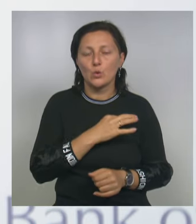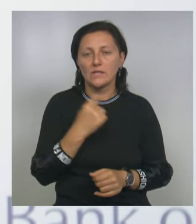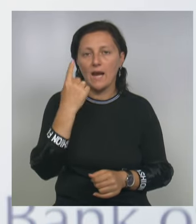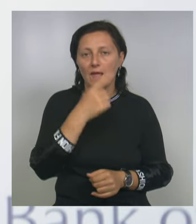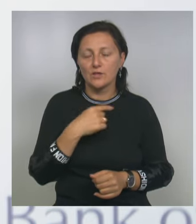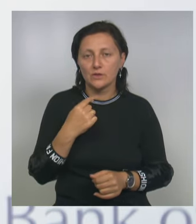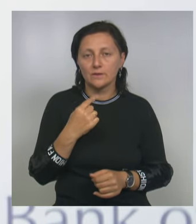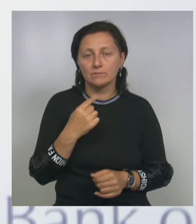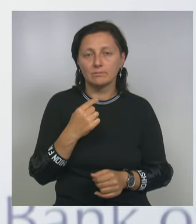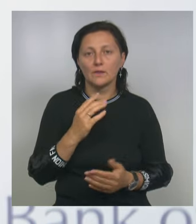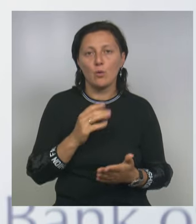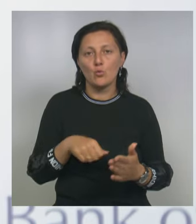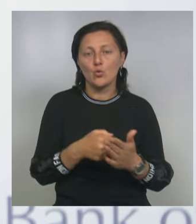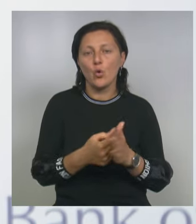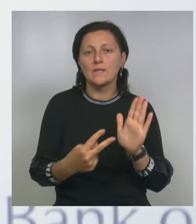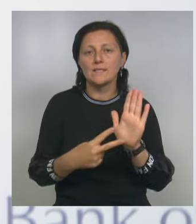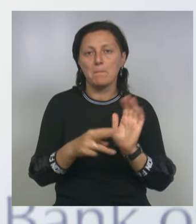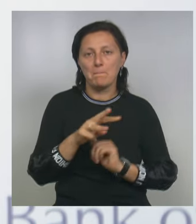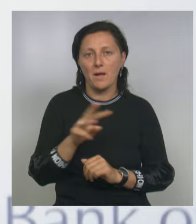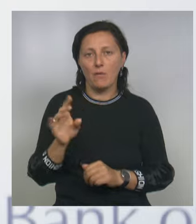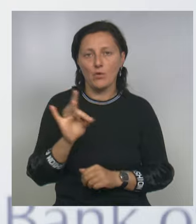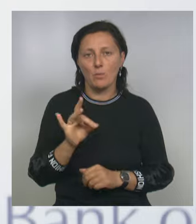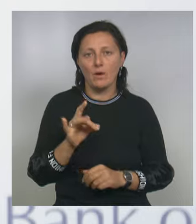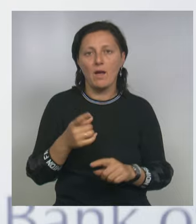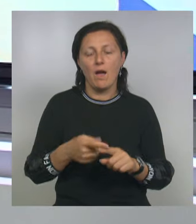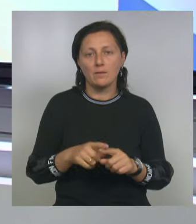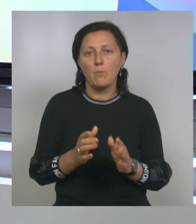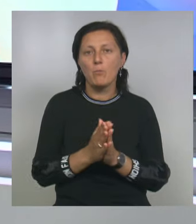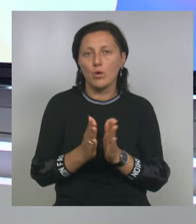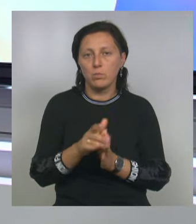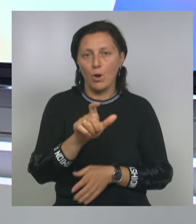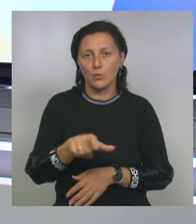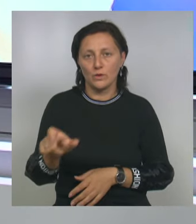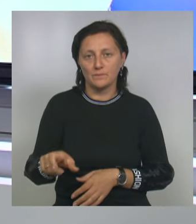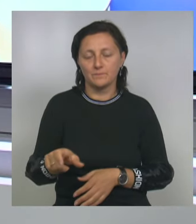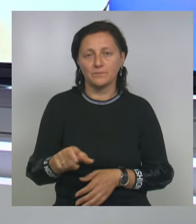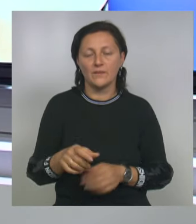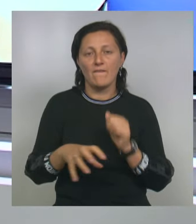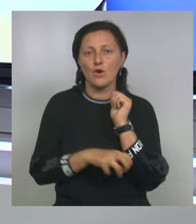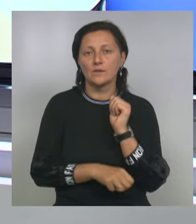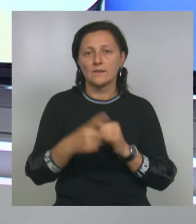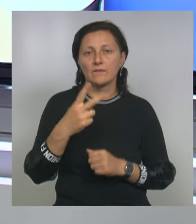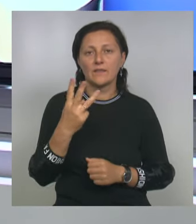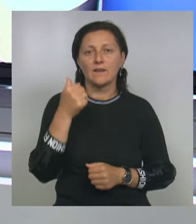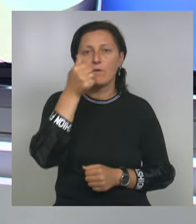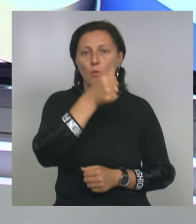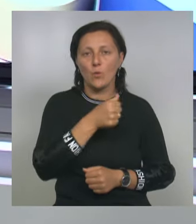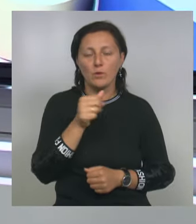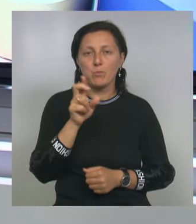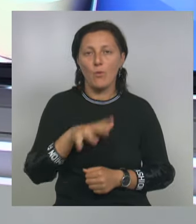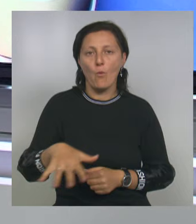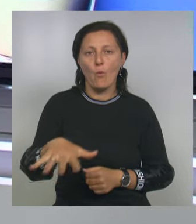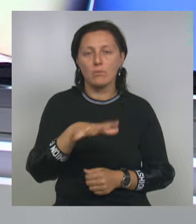индивидуальных предпринимателей до 7 миллионов рублей. Это запрос заемщиков. Наконец, с 2023 года в Белгородской области